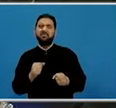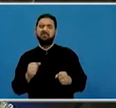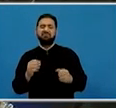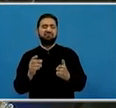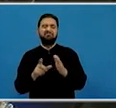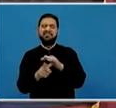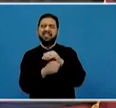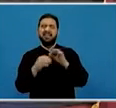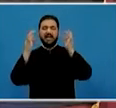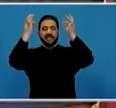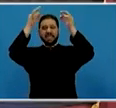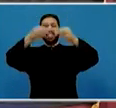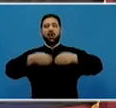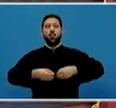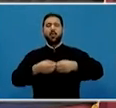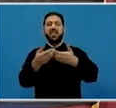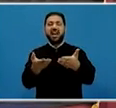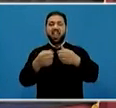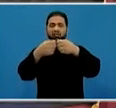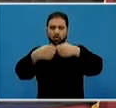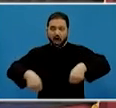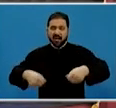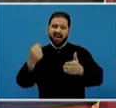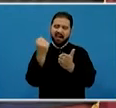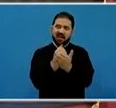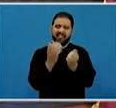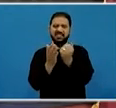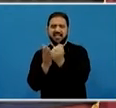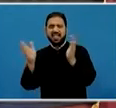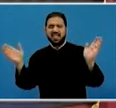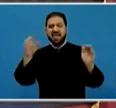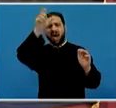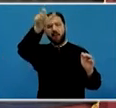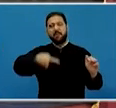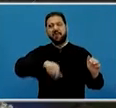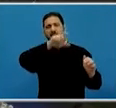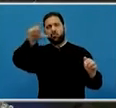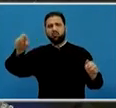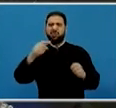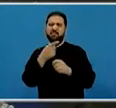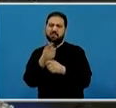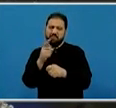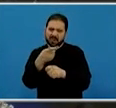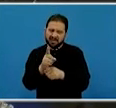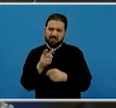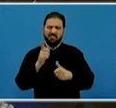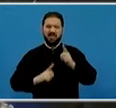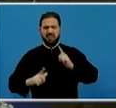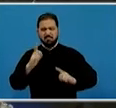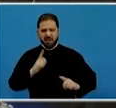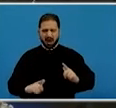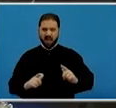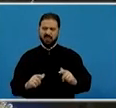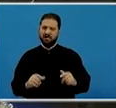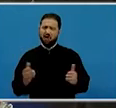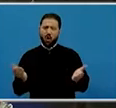dăruire totală și exemplară. Răstignirea sa însăși pe cruce, pătimirea sa în locul oricărui om din această